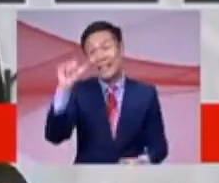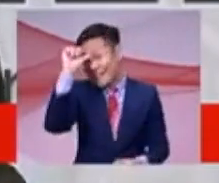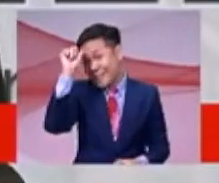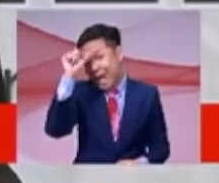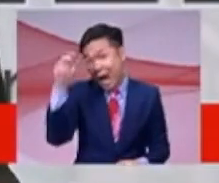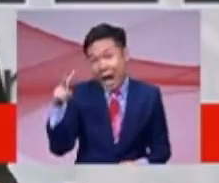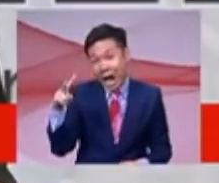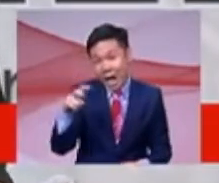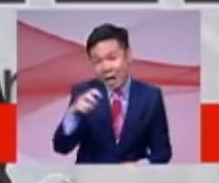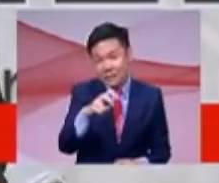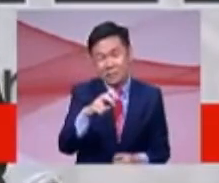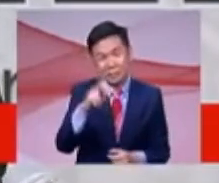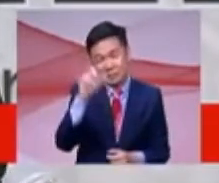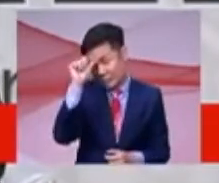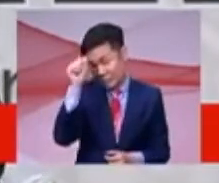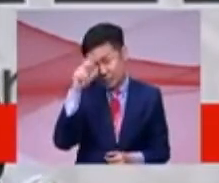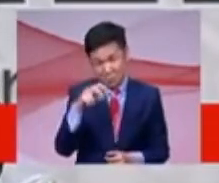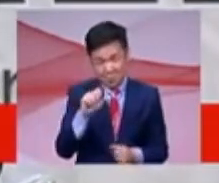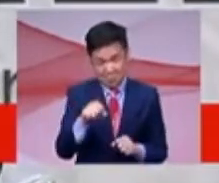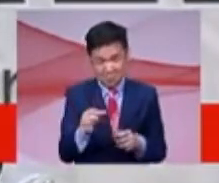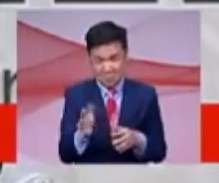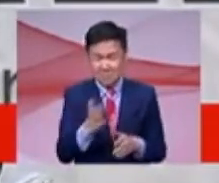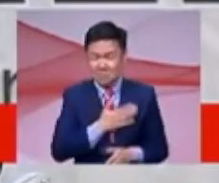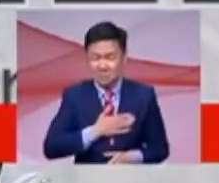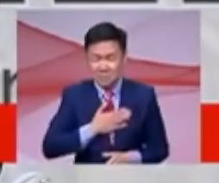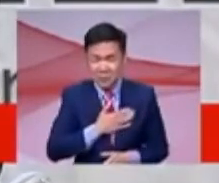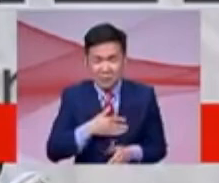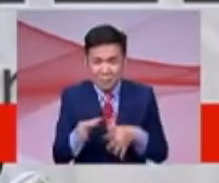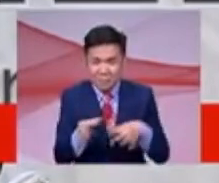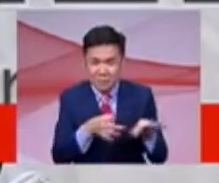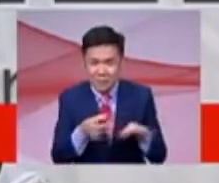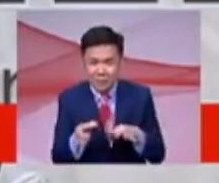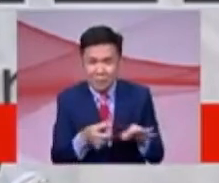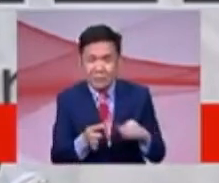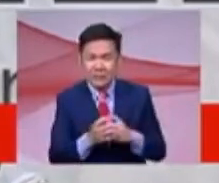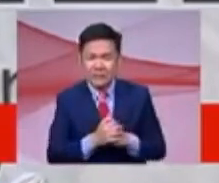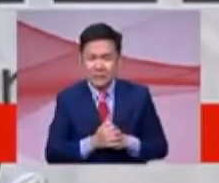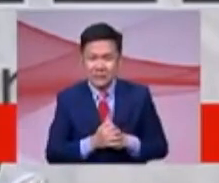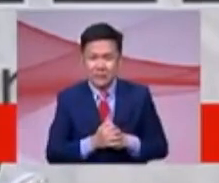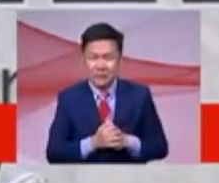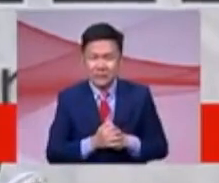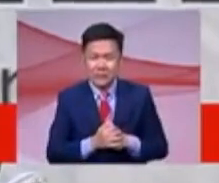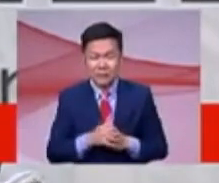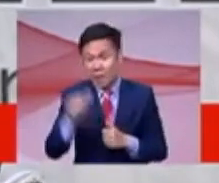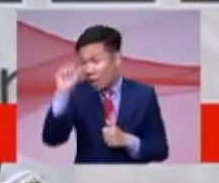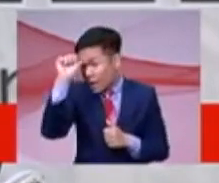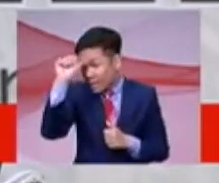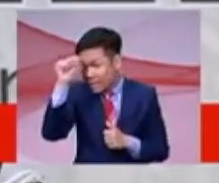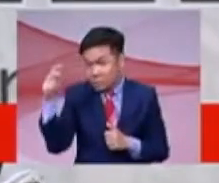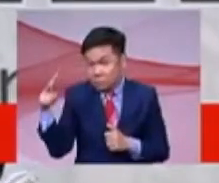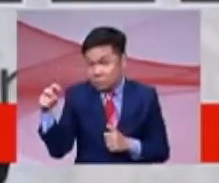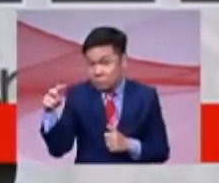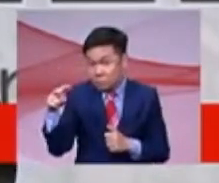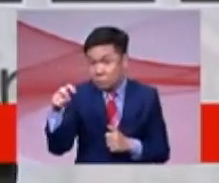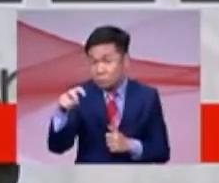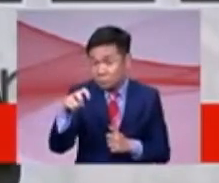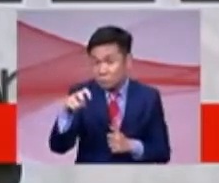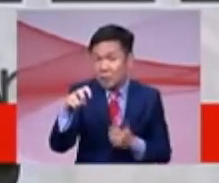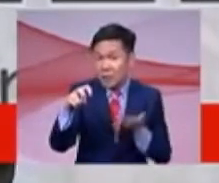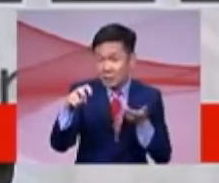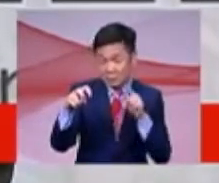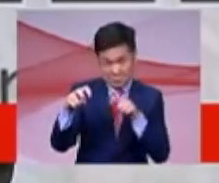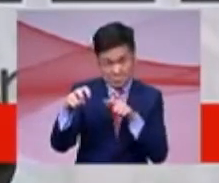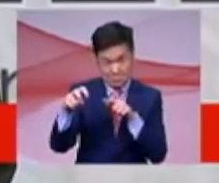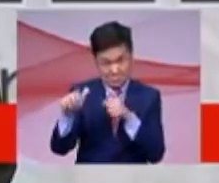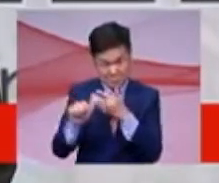Can you explain how the difference of the Indian strain, how infectious it